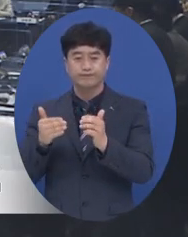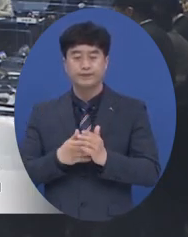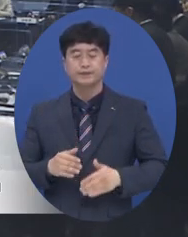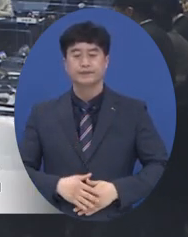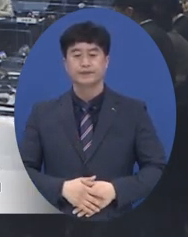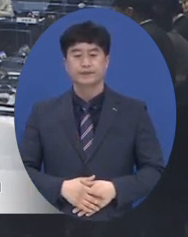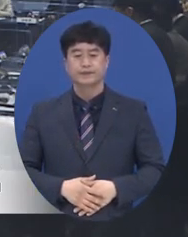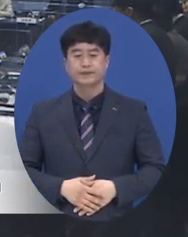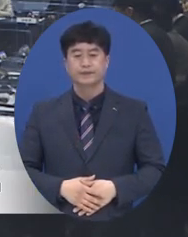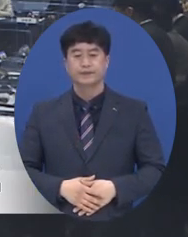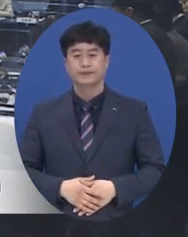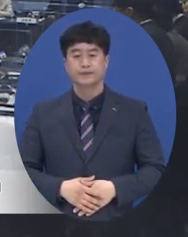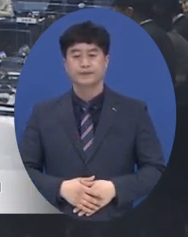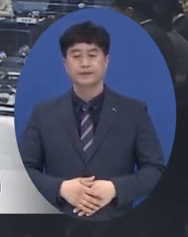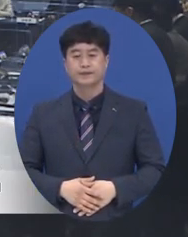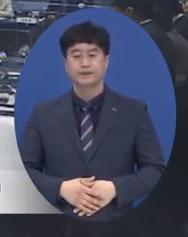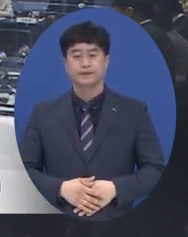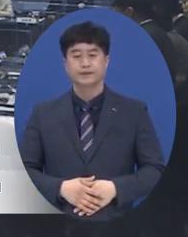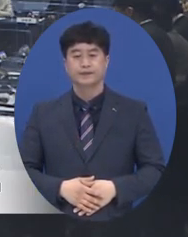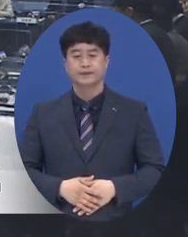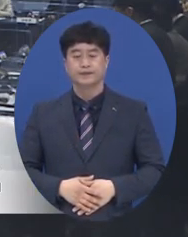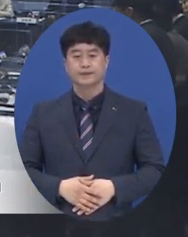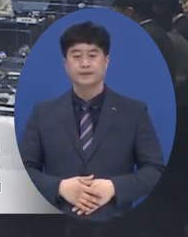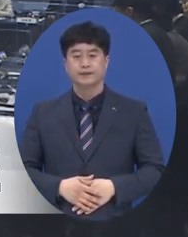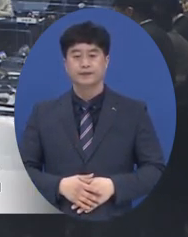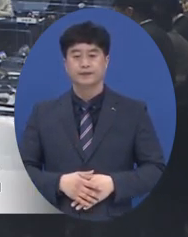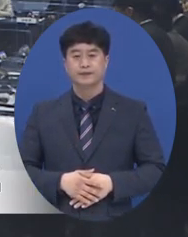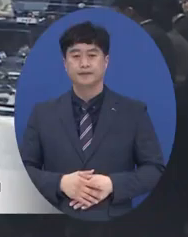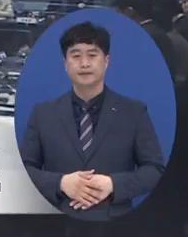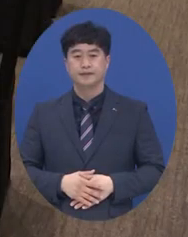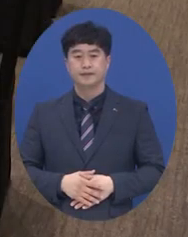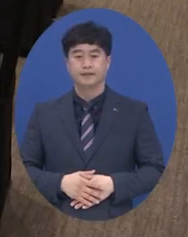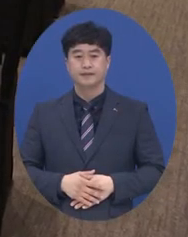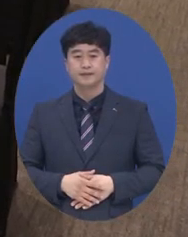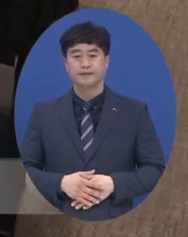오갔는지 현장 발언 함께 보시죠. 최지현 기자입니다.